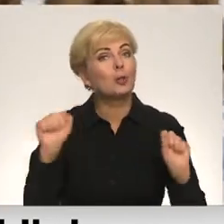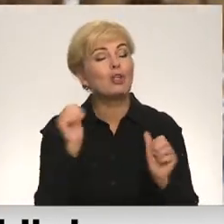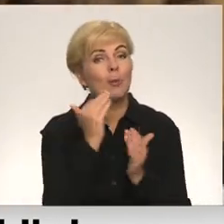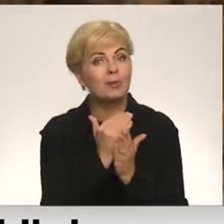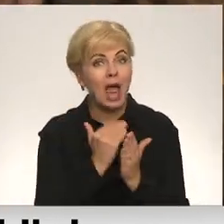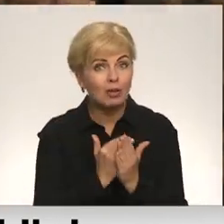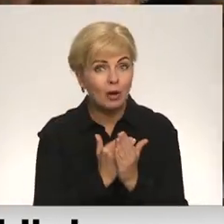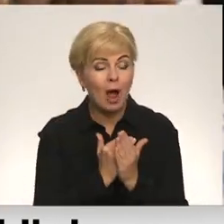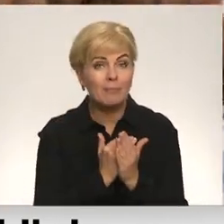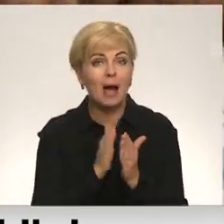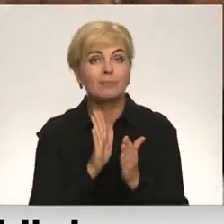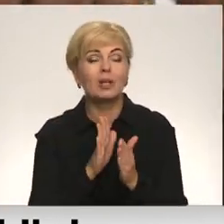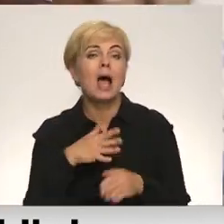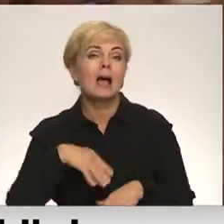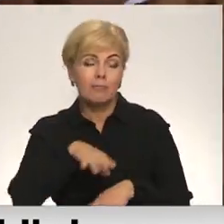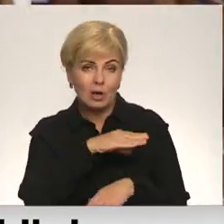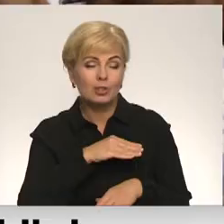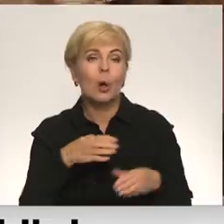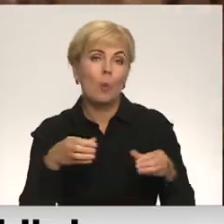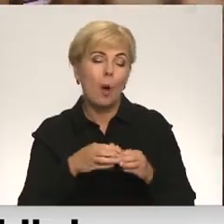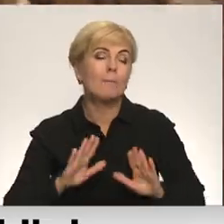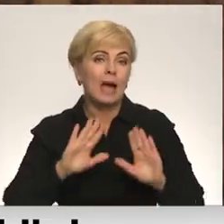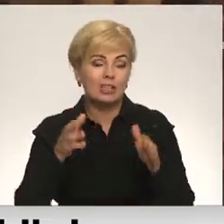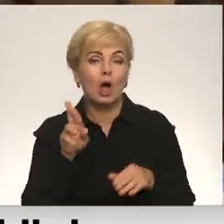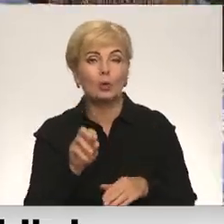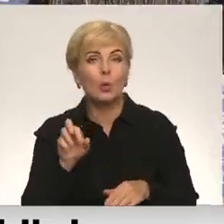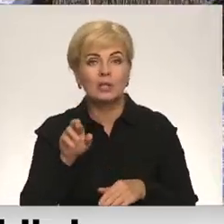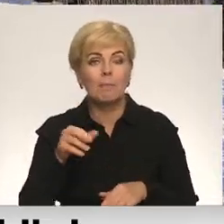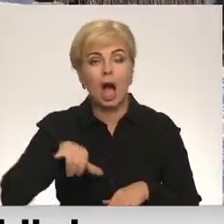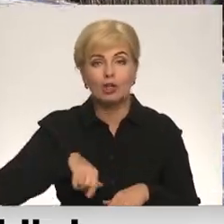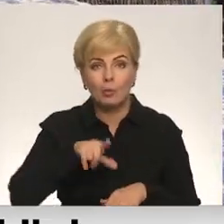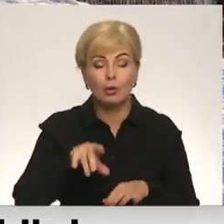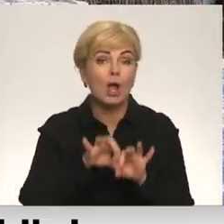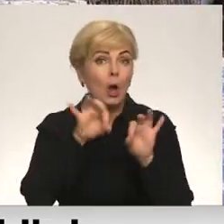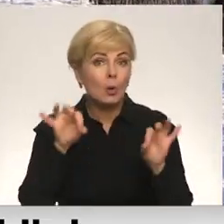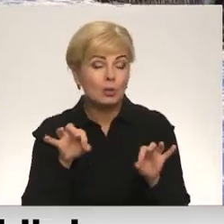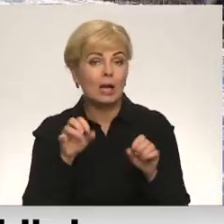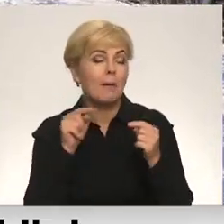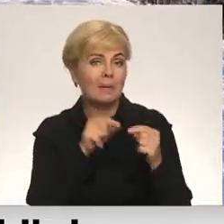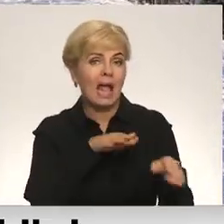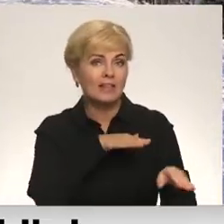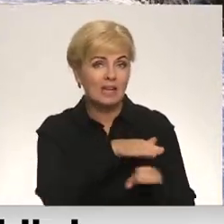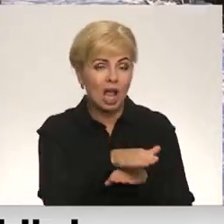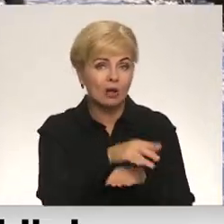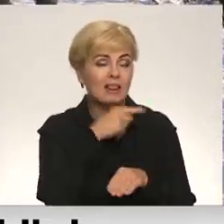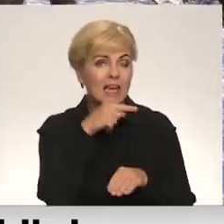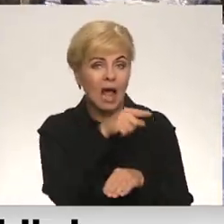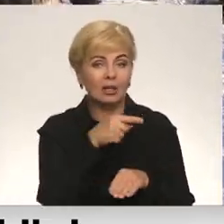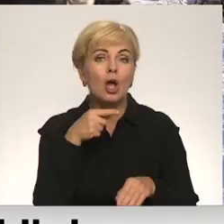ja kaut kur nepapīst, lai mums viss kopā izdodās. No Rudbāžu muižas, kas uzsākot pretriecienu lielinieku